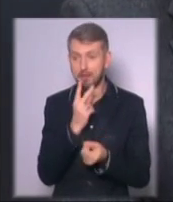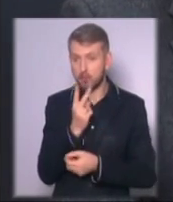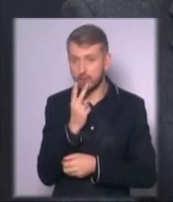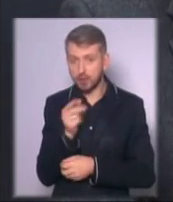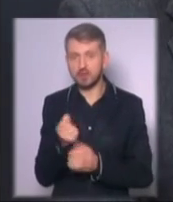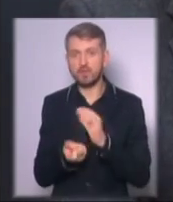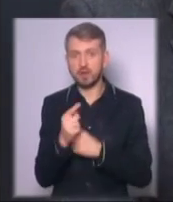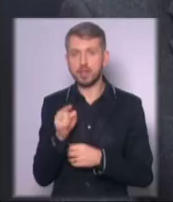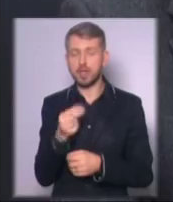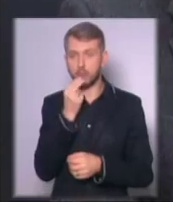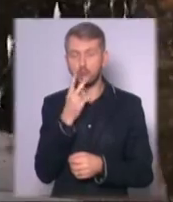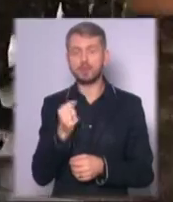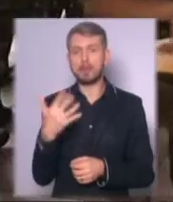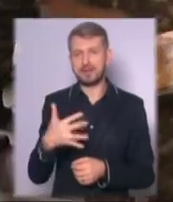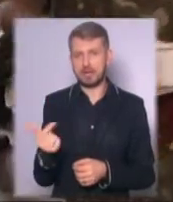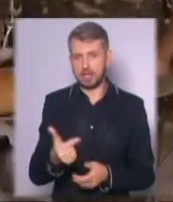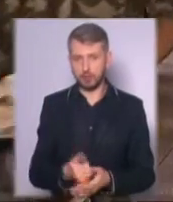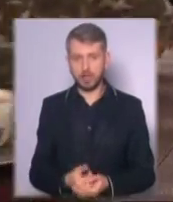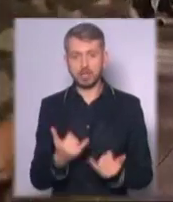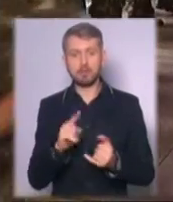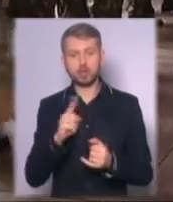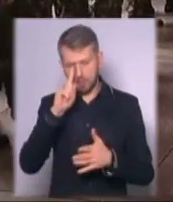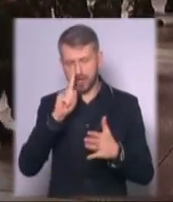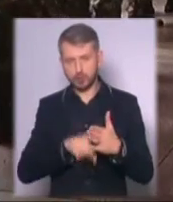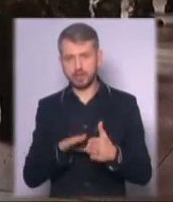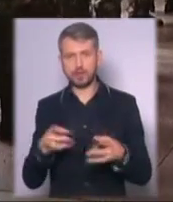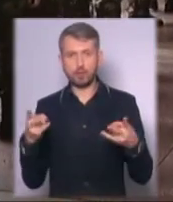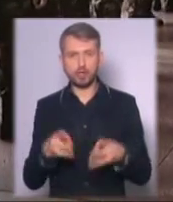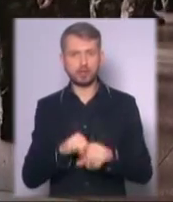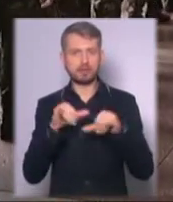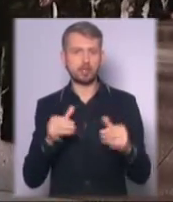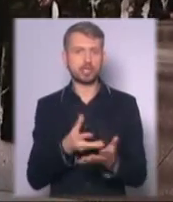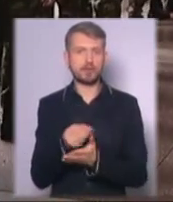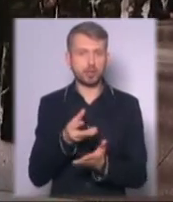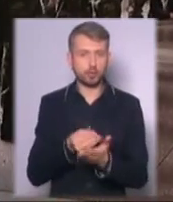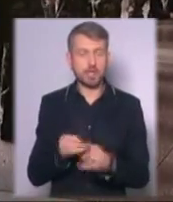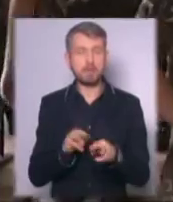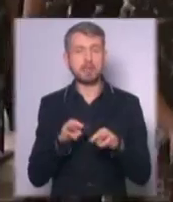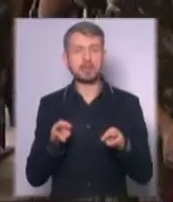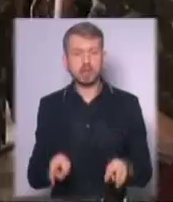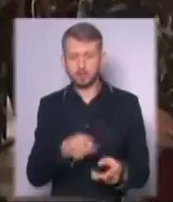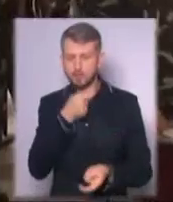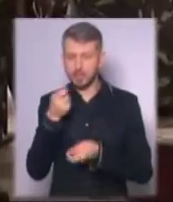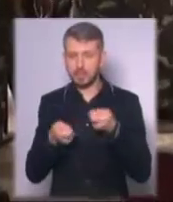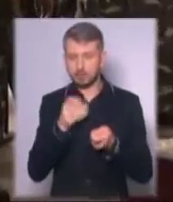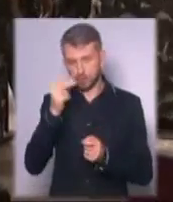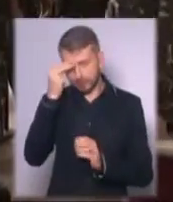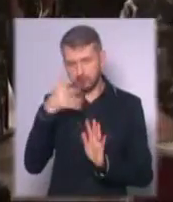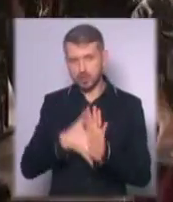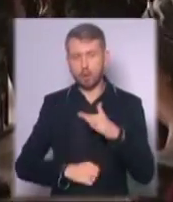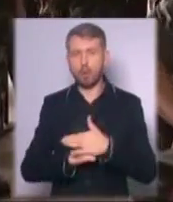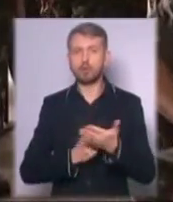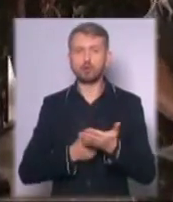там продуктів на 50 гривень. Тепер, аби переконатися в необхідності збільшити фінансування, міністерство прискіпливіше вивчатиме